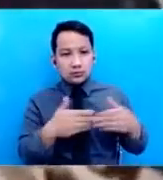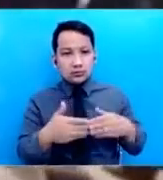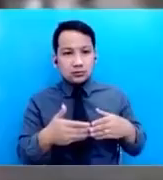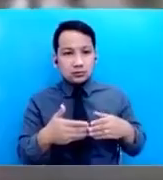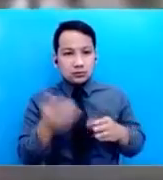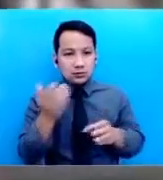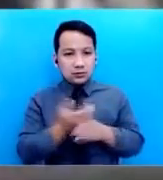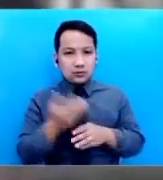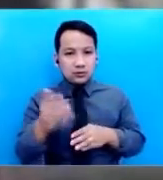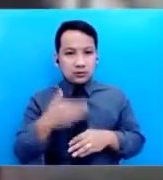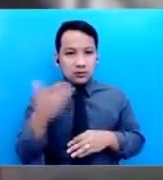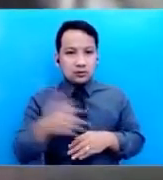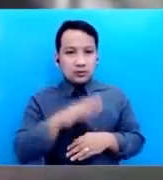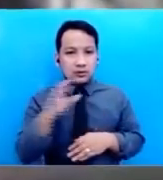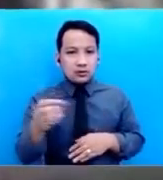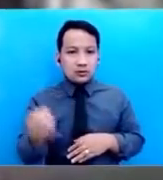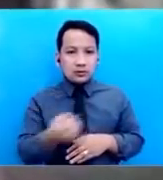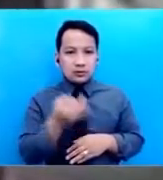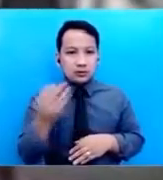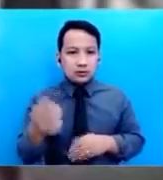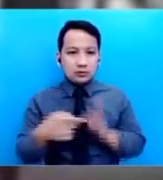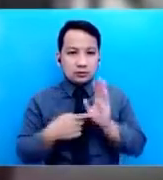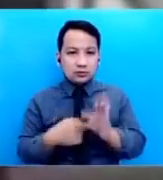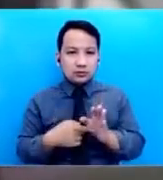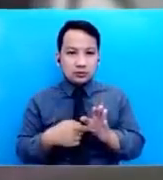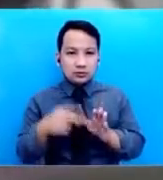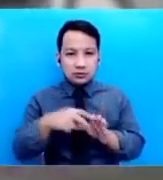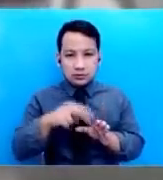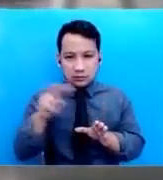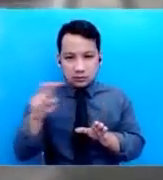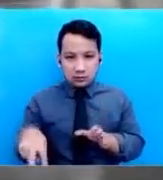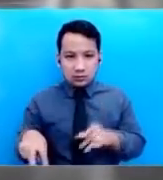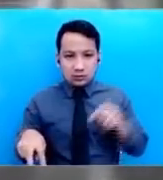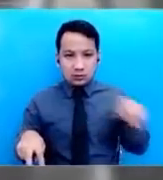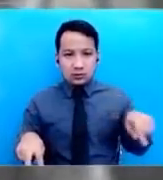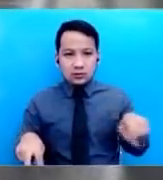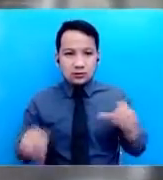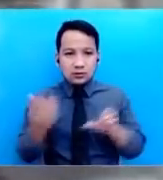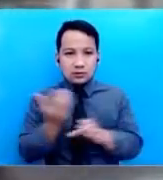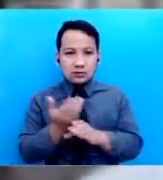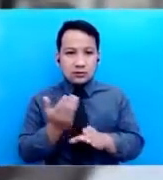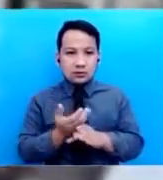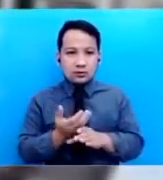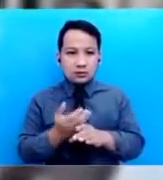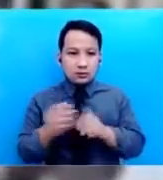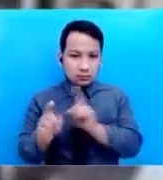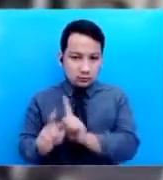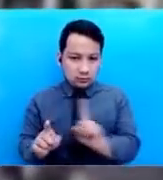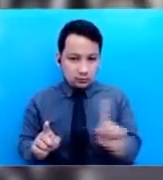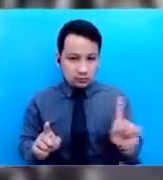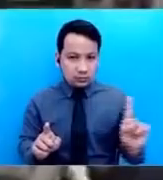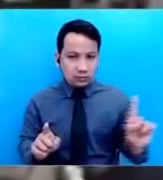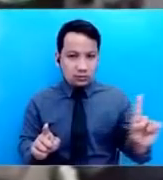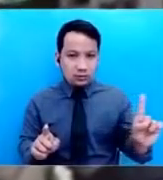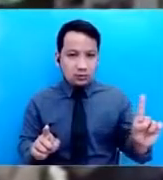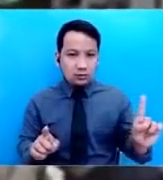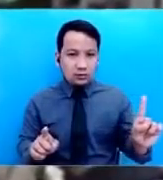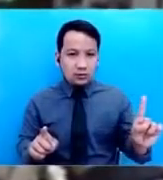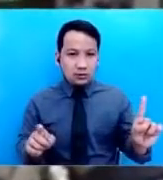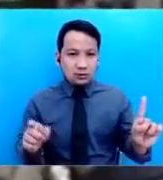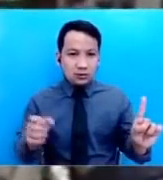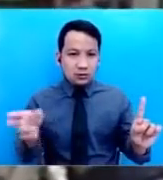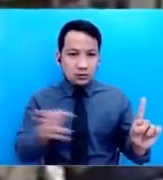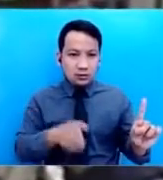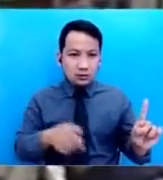sa unahan. Ilang saglit pa, makikitang bumaba ang driver ng kotse at tumawid sa kabilang kalsada habang ang